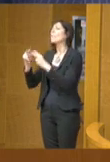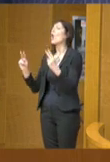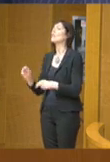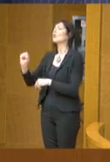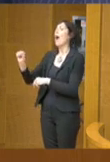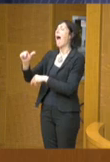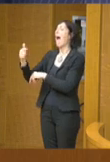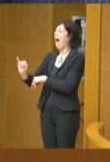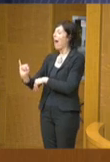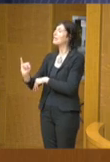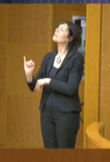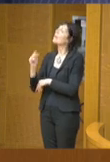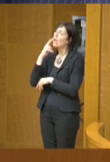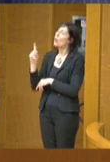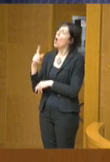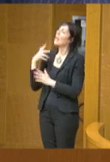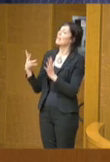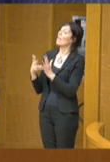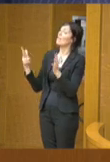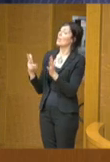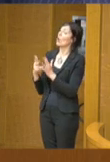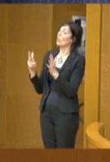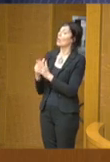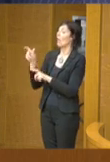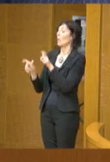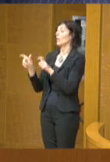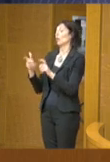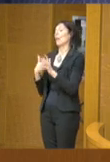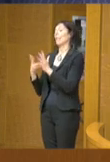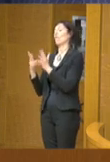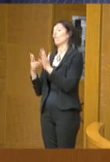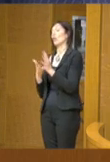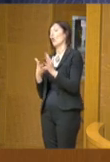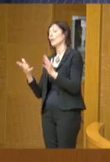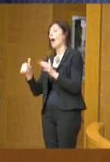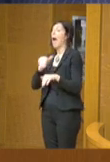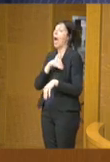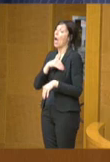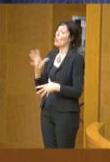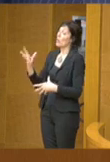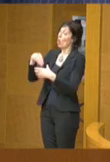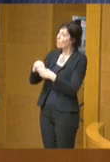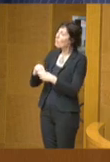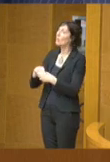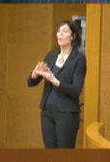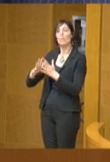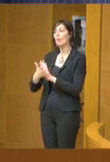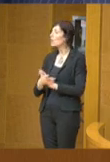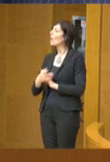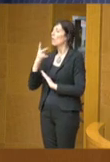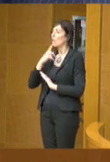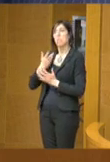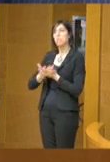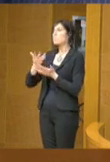movimento delle persone con disabilità. Gli alunni, gli studenti che sono stati coinvolti sono diventati dei veri e propri ambasciatori per